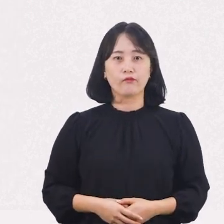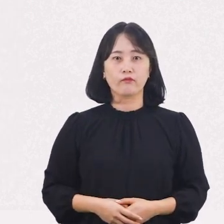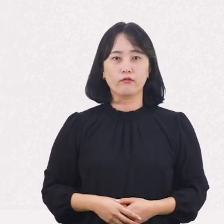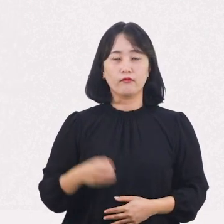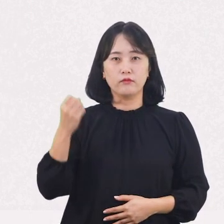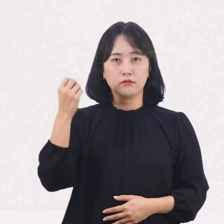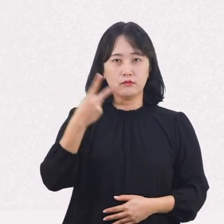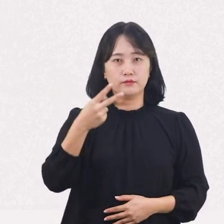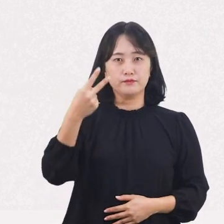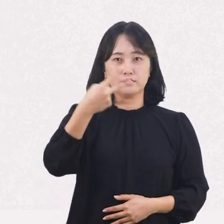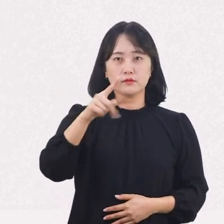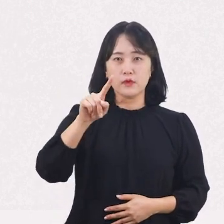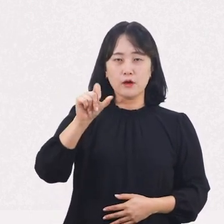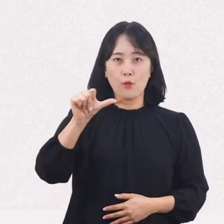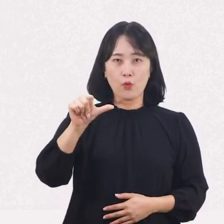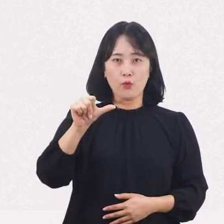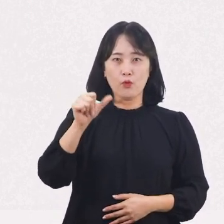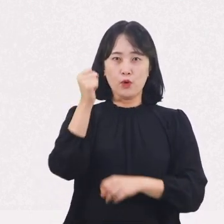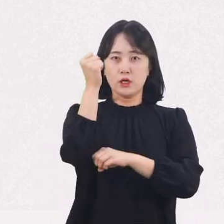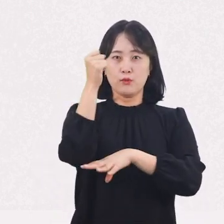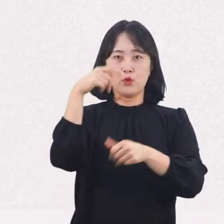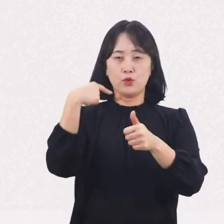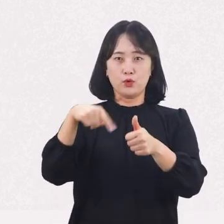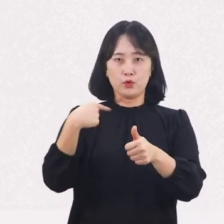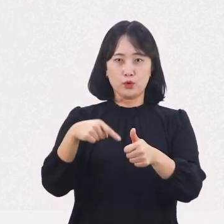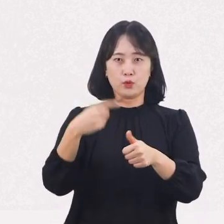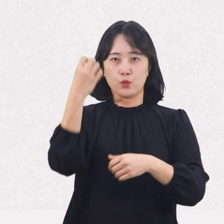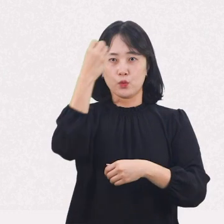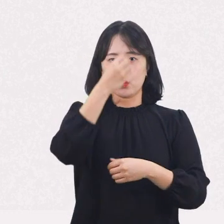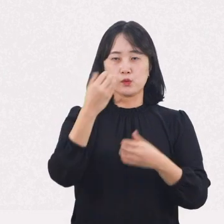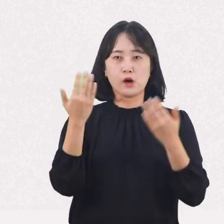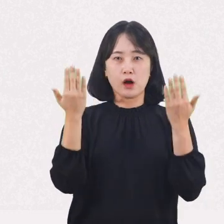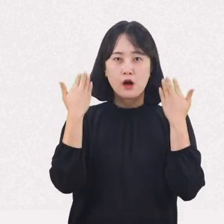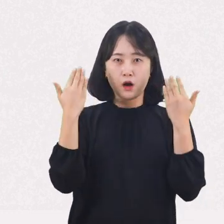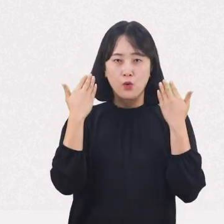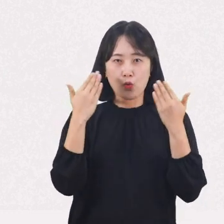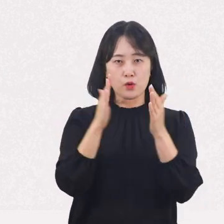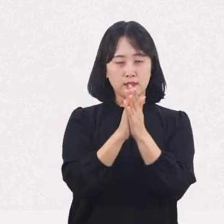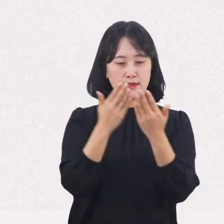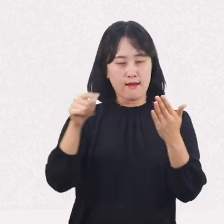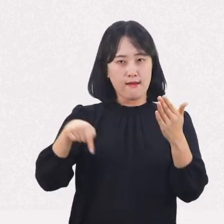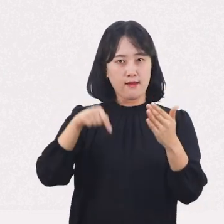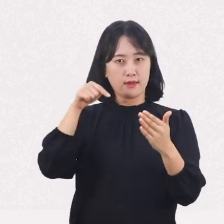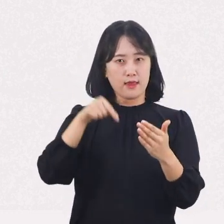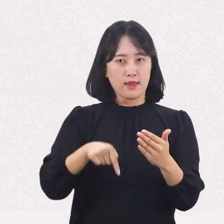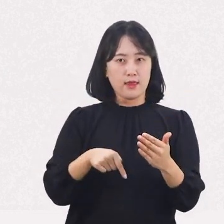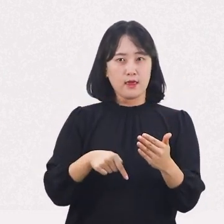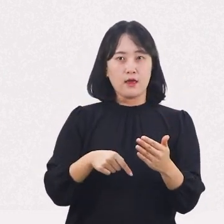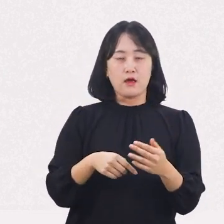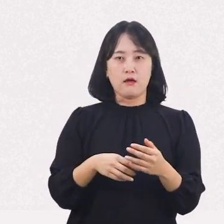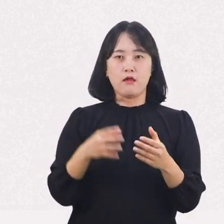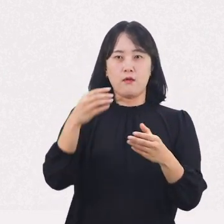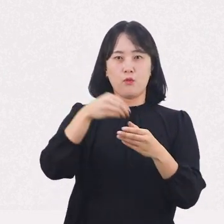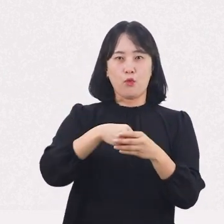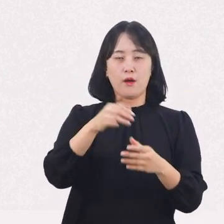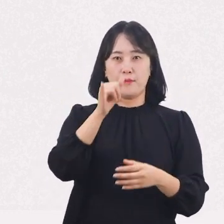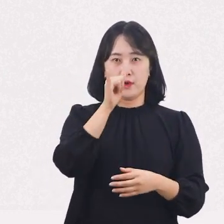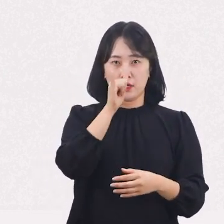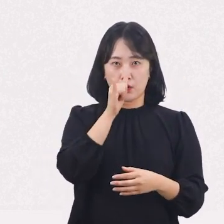또한 2015 특수교육 기본교육과정 고등학교 사회과 교과서에 세계시민교육 단원이 수록되어